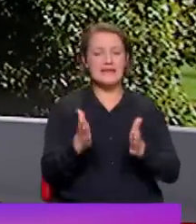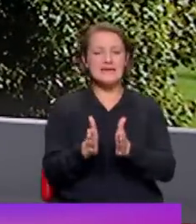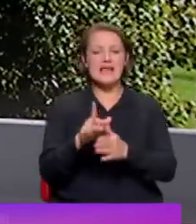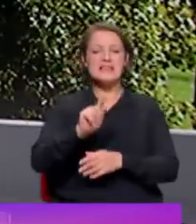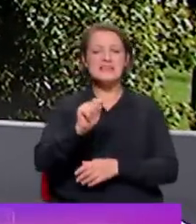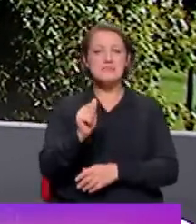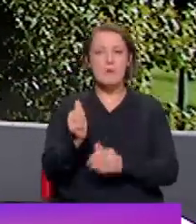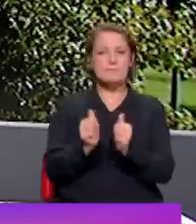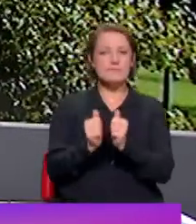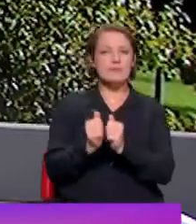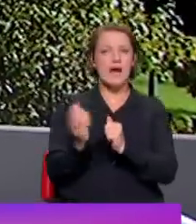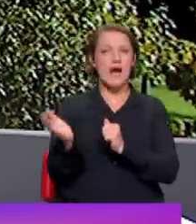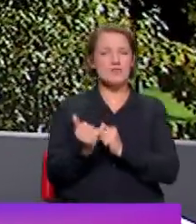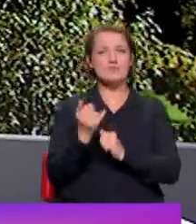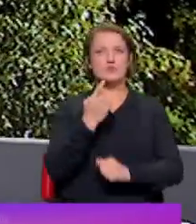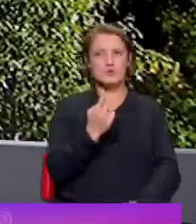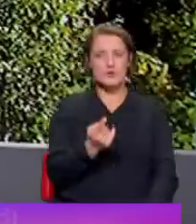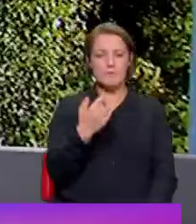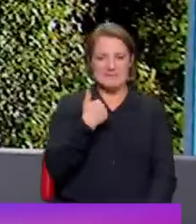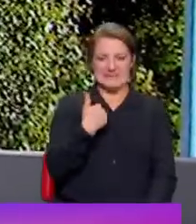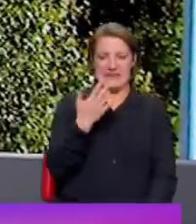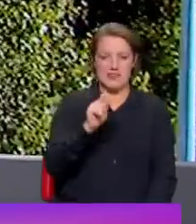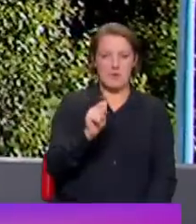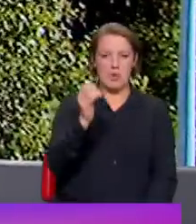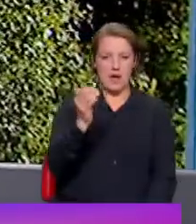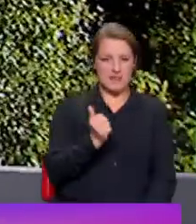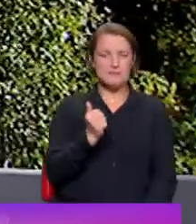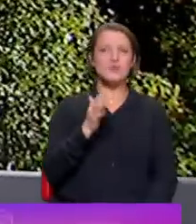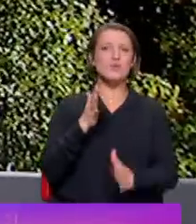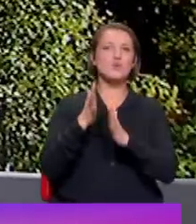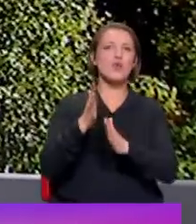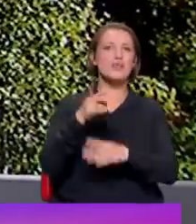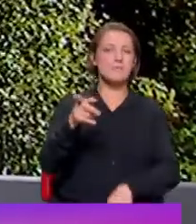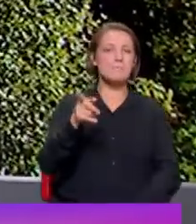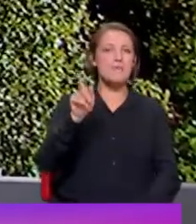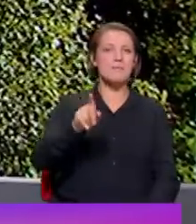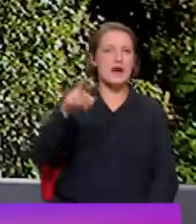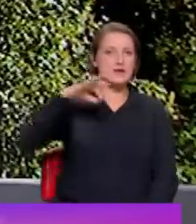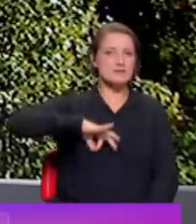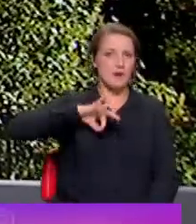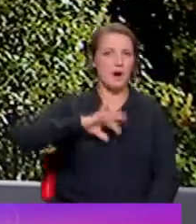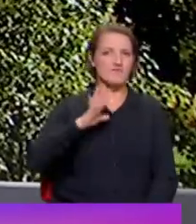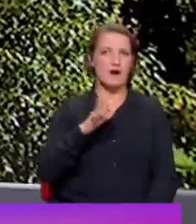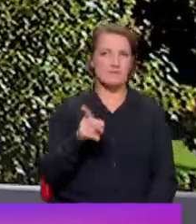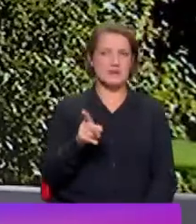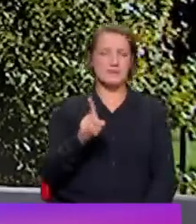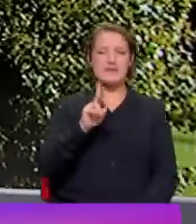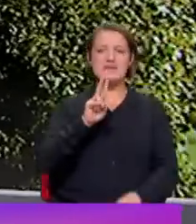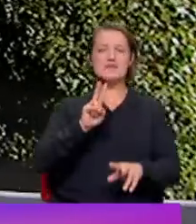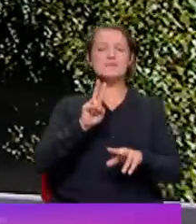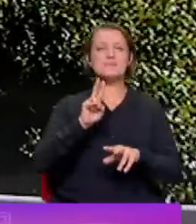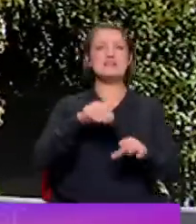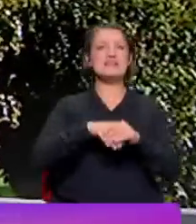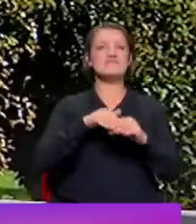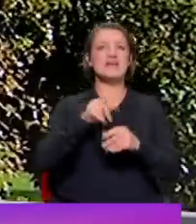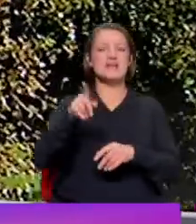limonu alabiliyor muyuz Diyelim ki biz alabildik limonu üreten ondan kazanabiliyor mu bunu bir vekil mecliste kürsüye